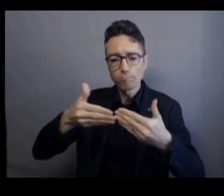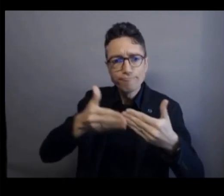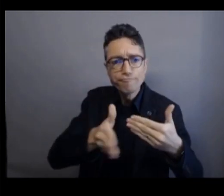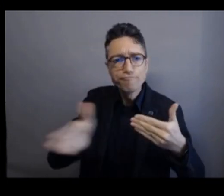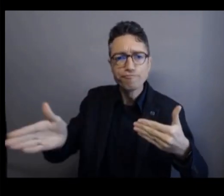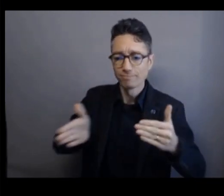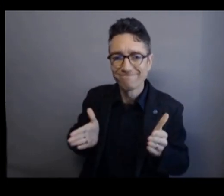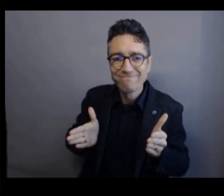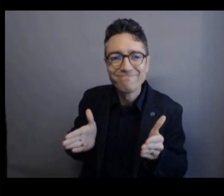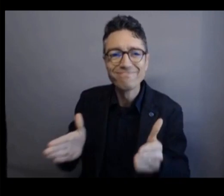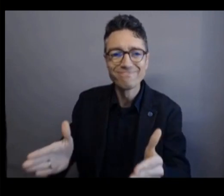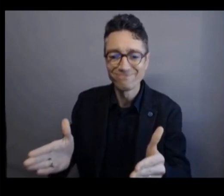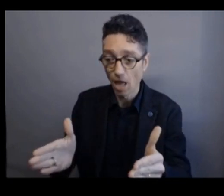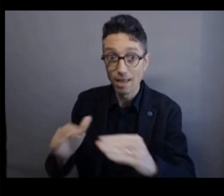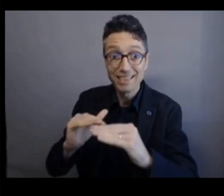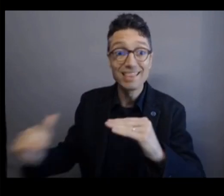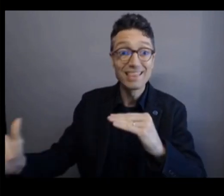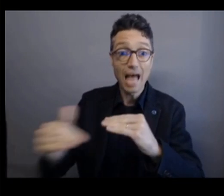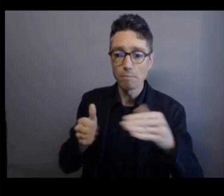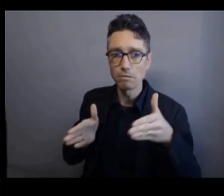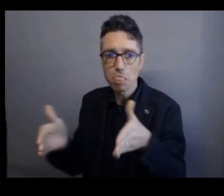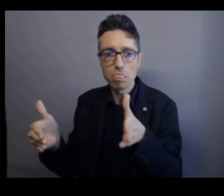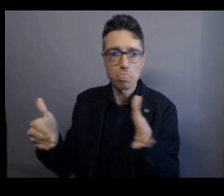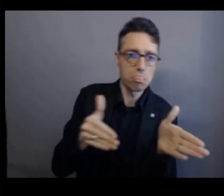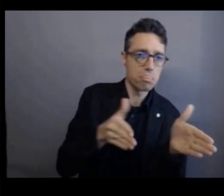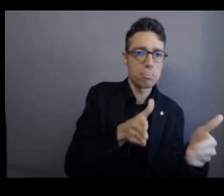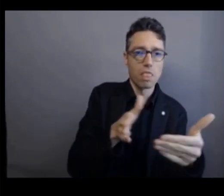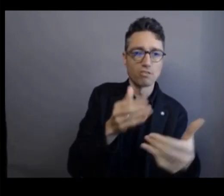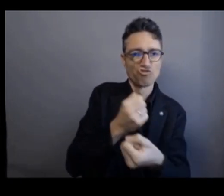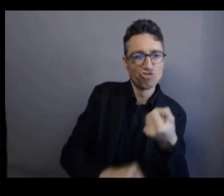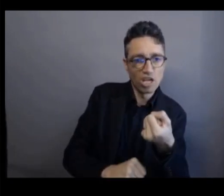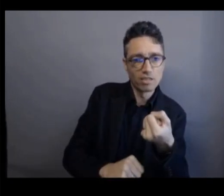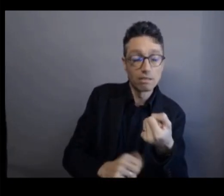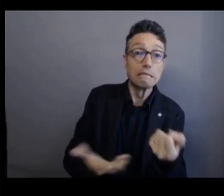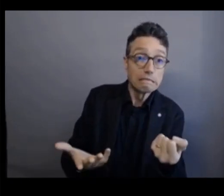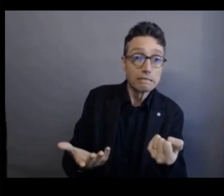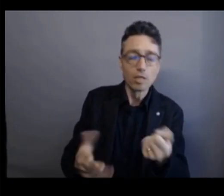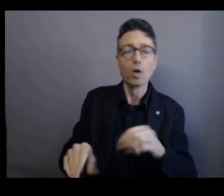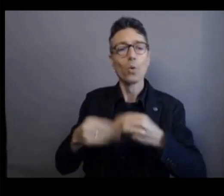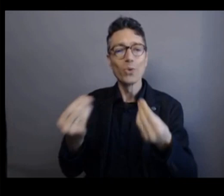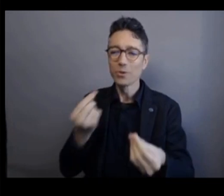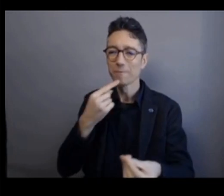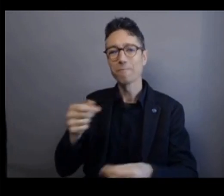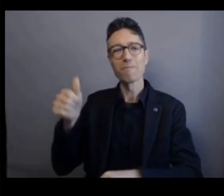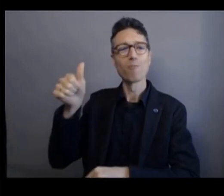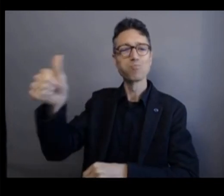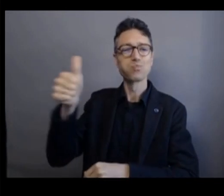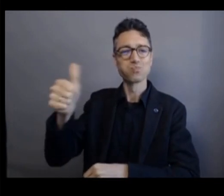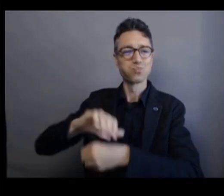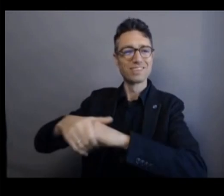gêne l'accès, si par exemple, le distributeur de savon n'est pas accessible, etc. Enfin, c'est tous ces